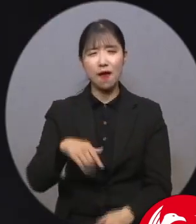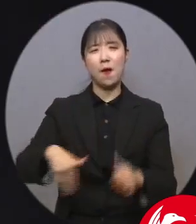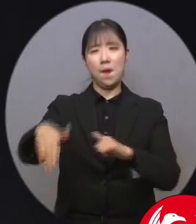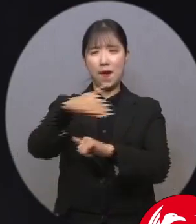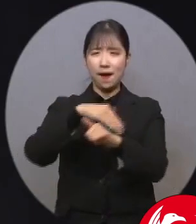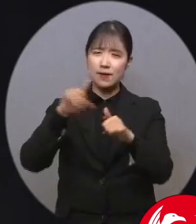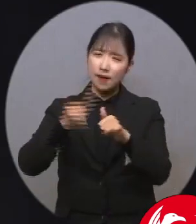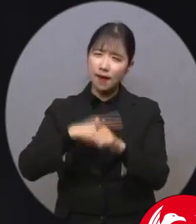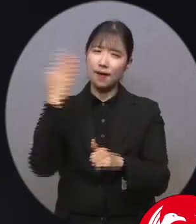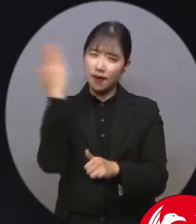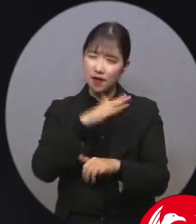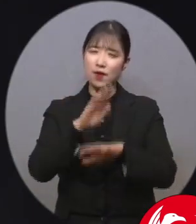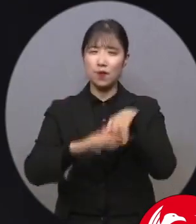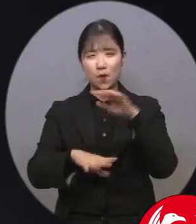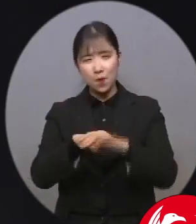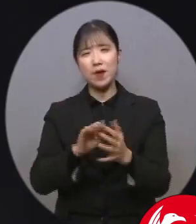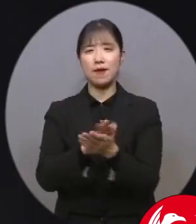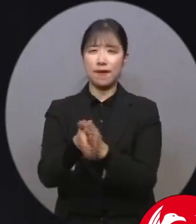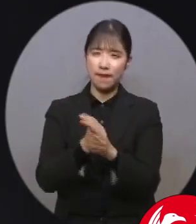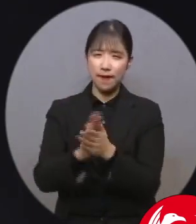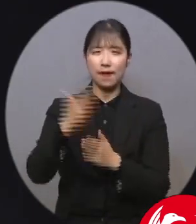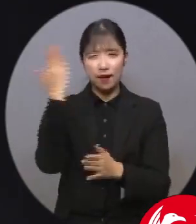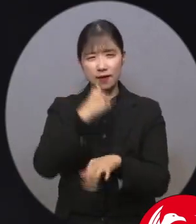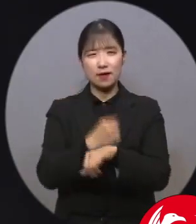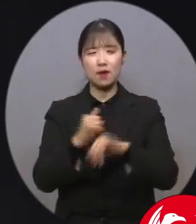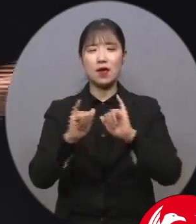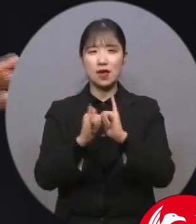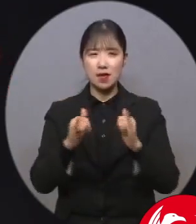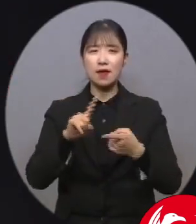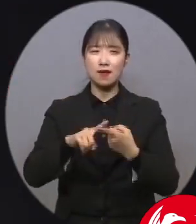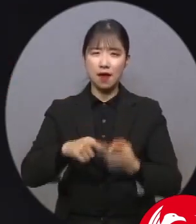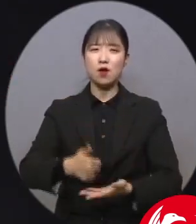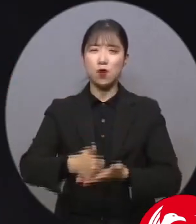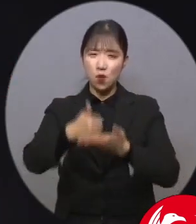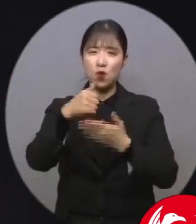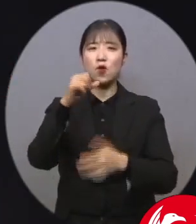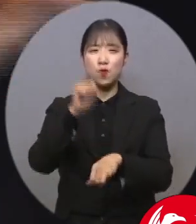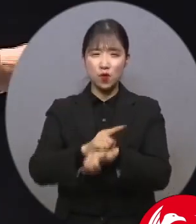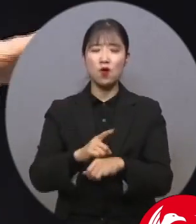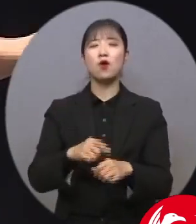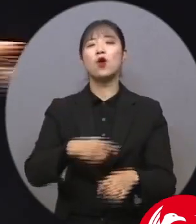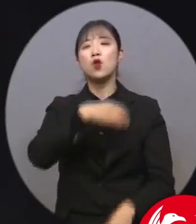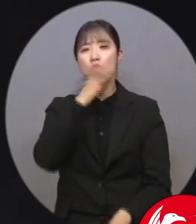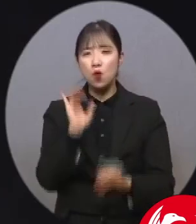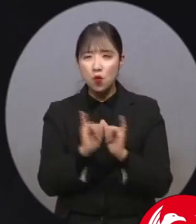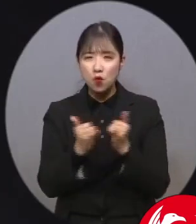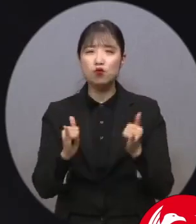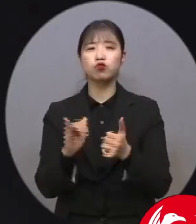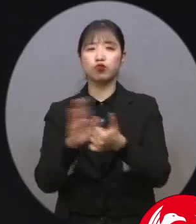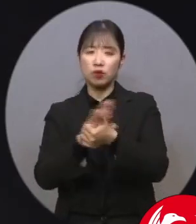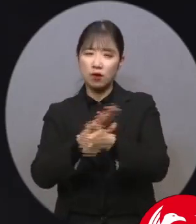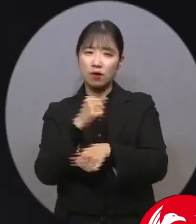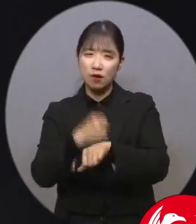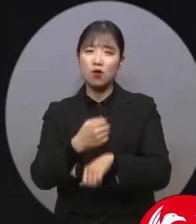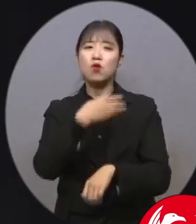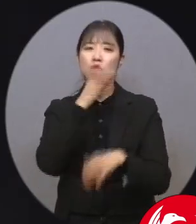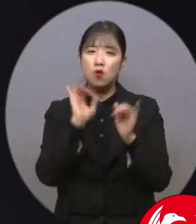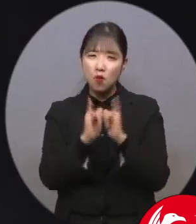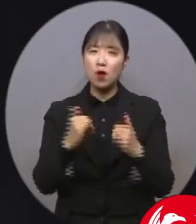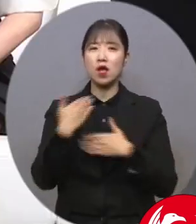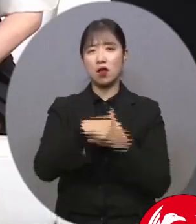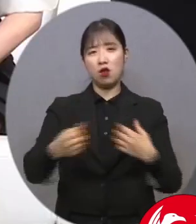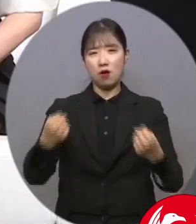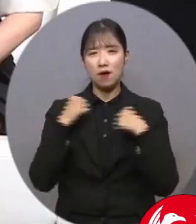하고 손발을 자주 씻고 누구가 남 인간에 대한 존엄성을 유지하고 노인들에 대한 대우를 잘하고 노인들의 건강을 잘